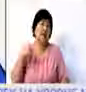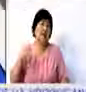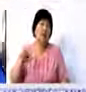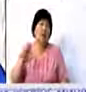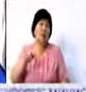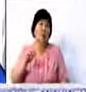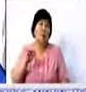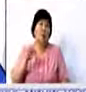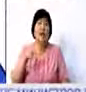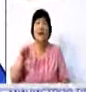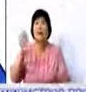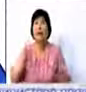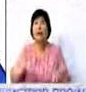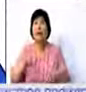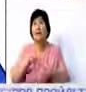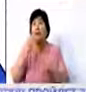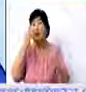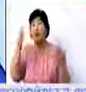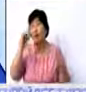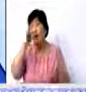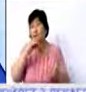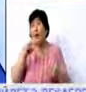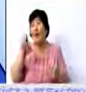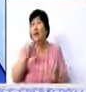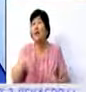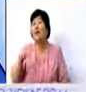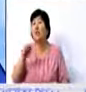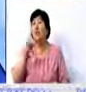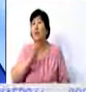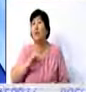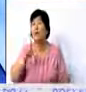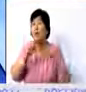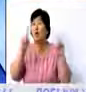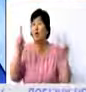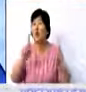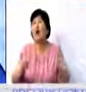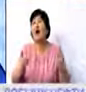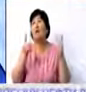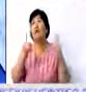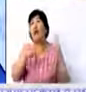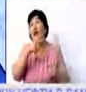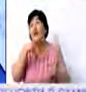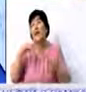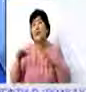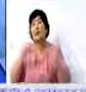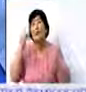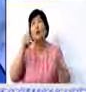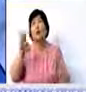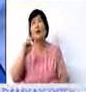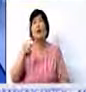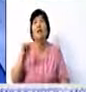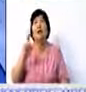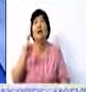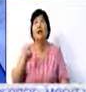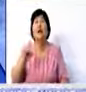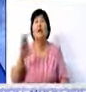состав жюри под председательством народного артиста казахстана базар галер аманбаева был звездным выдающиеся российские деятели культуры борис тараканов сергей